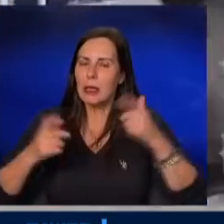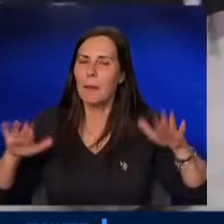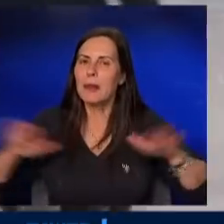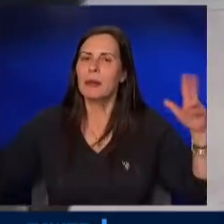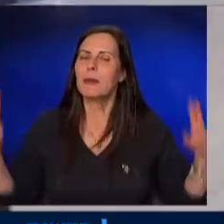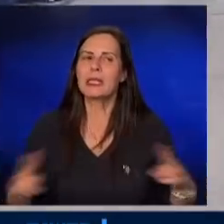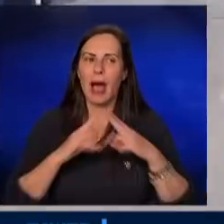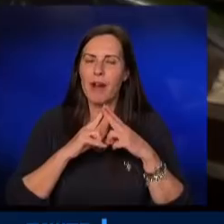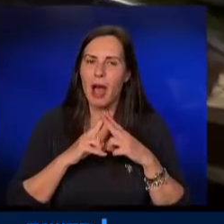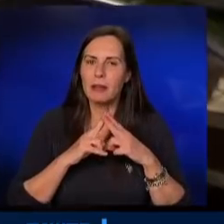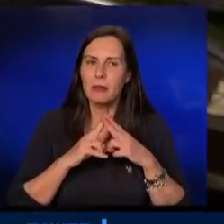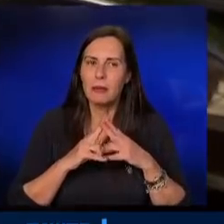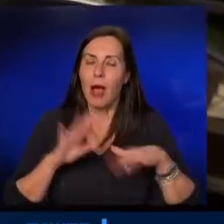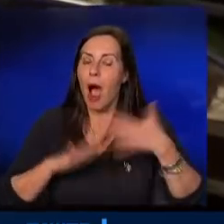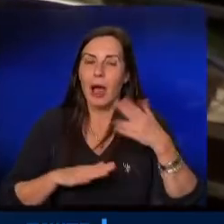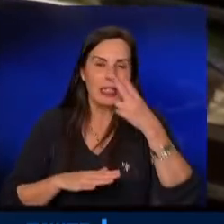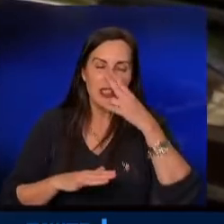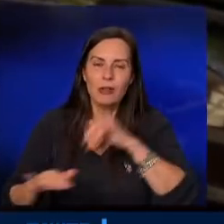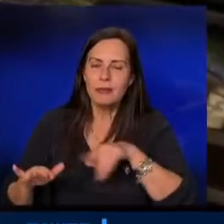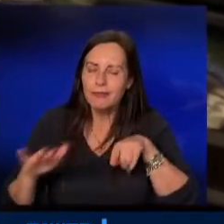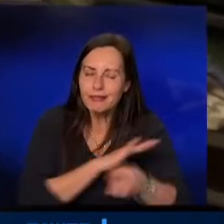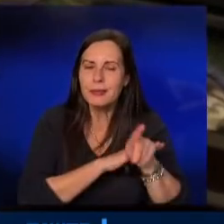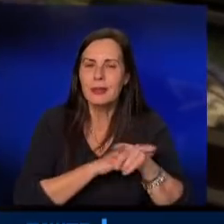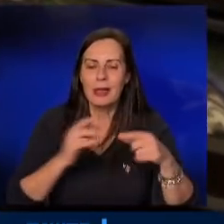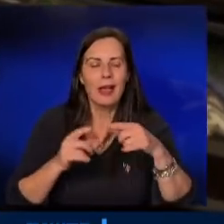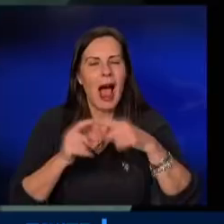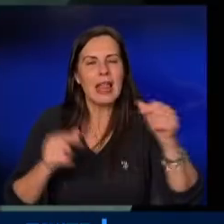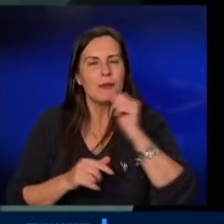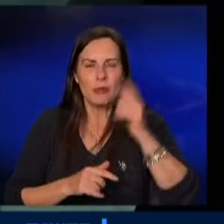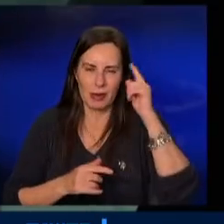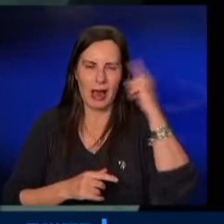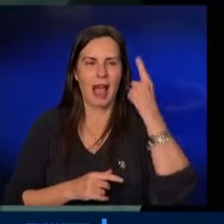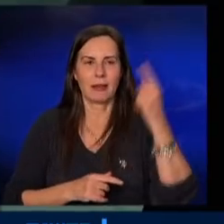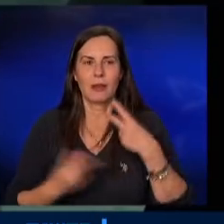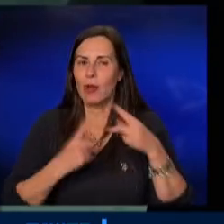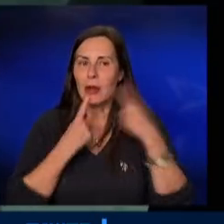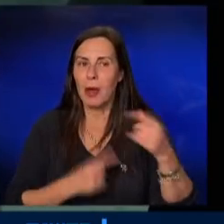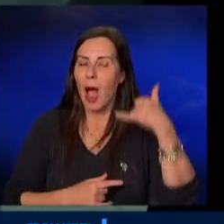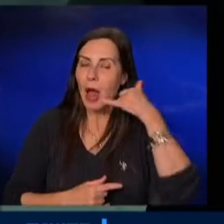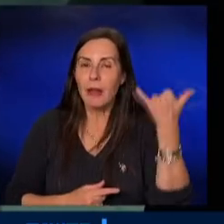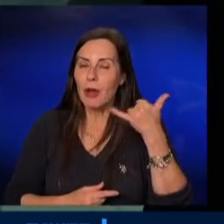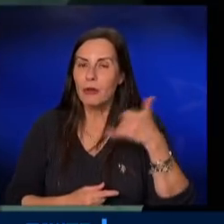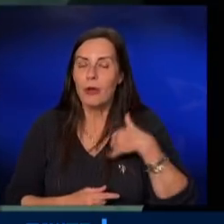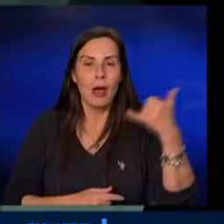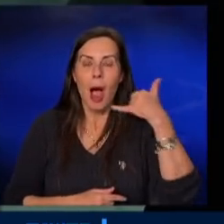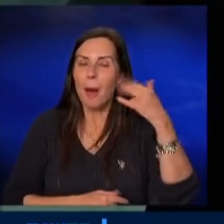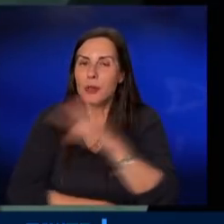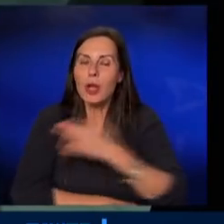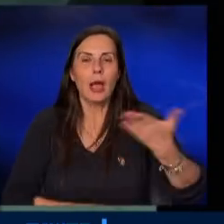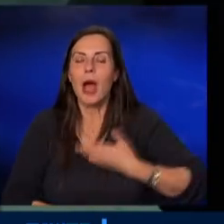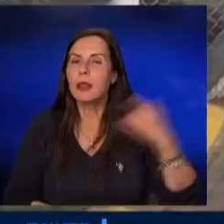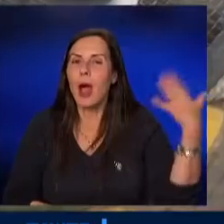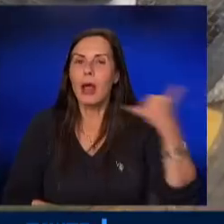התעופה בצרפת, לאחר ניסיון הברחת מזוודות גת. אין אפשרות לדבר איתה, הטלפון היחיד שהמשטרה שם נתנה לה